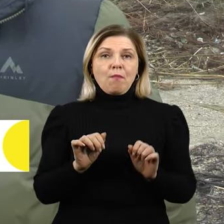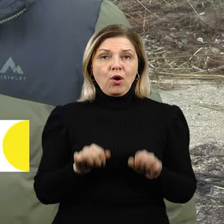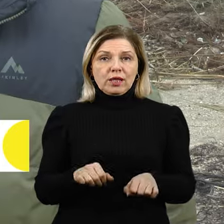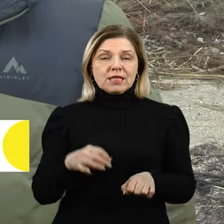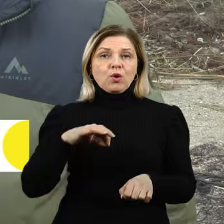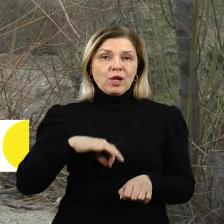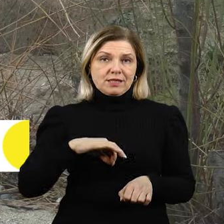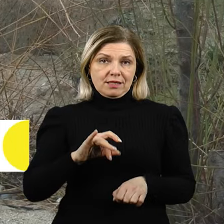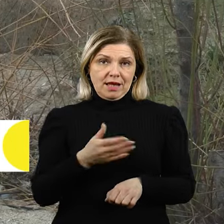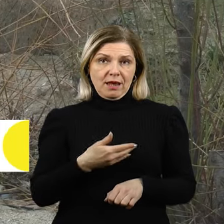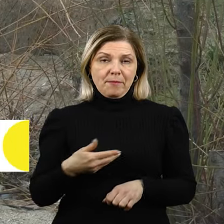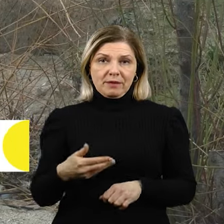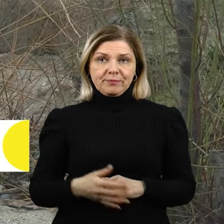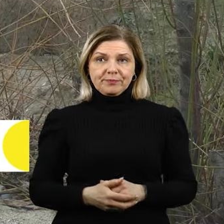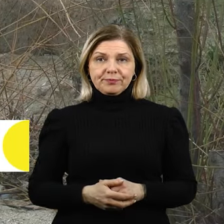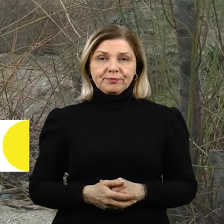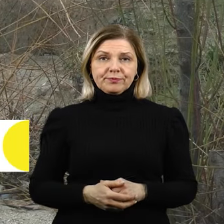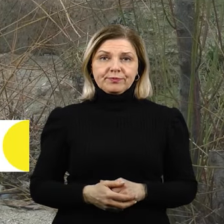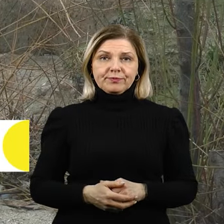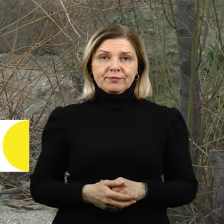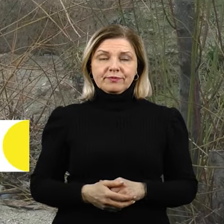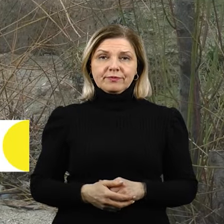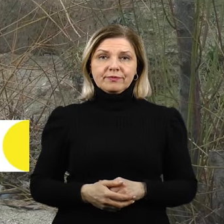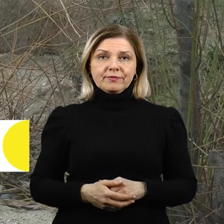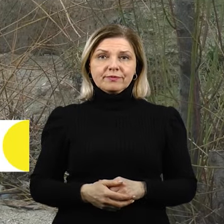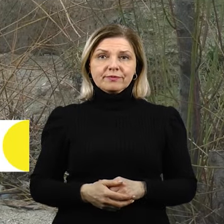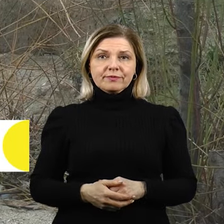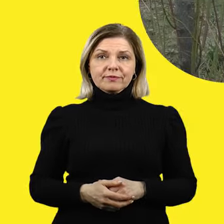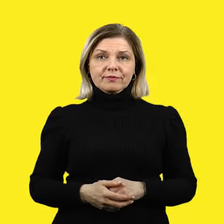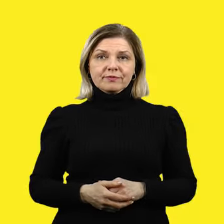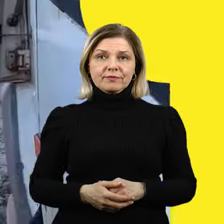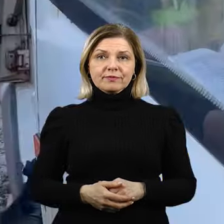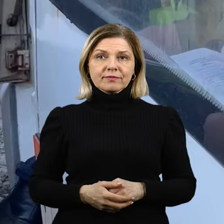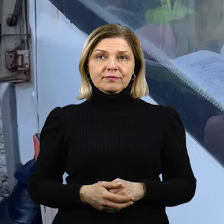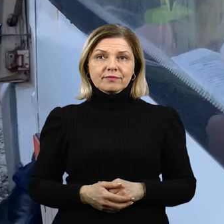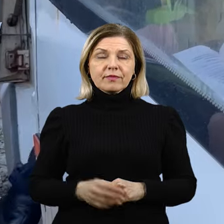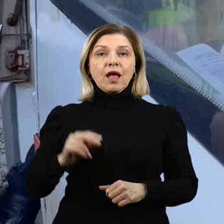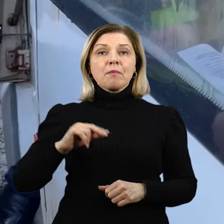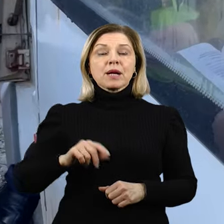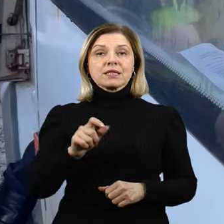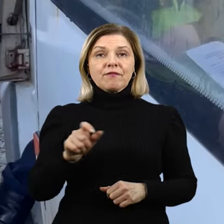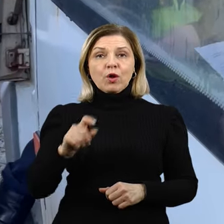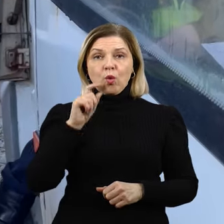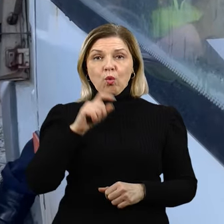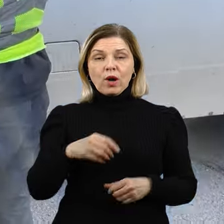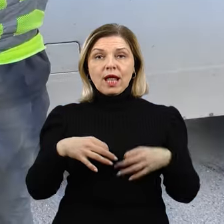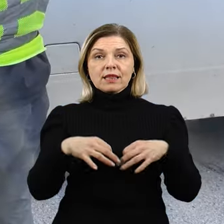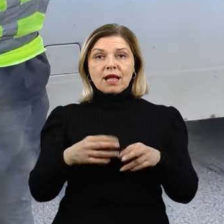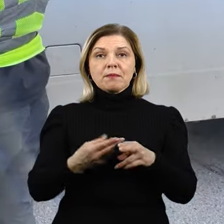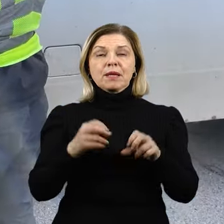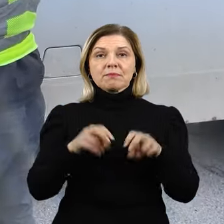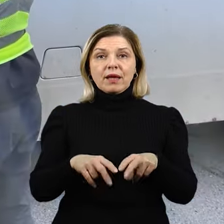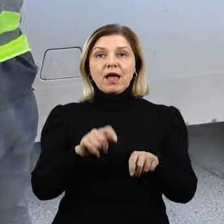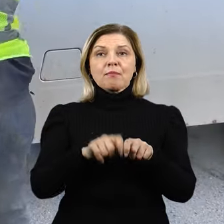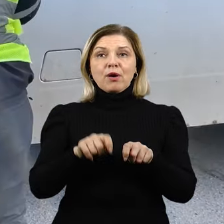скористатися і ми. Працівники Укртрансбезпеки перевіряють